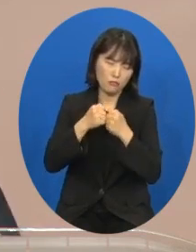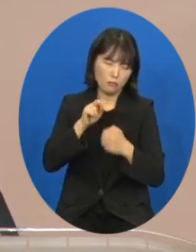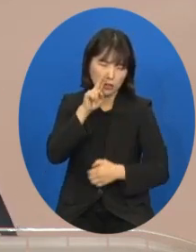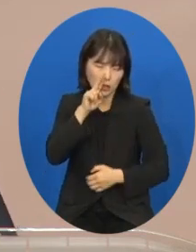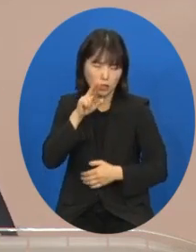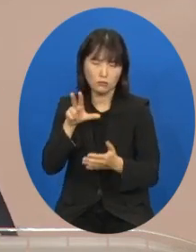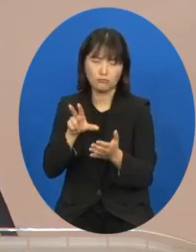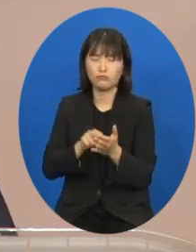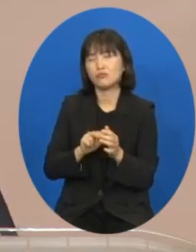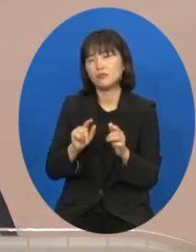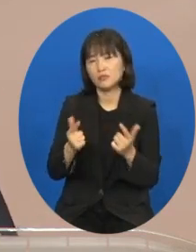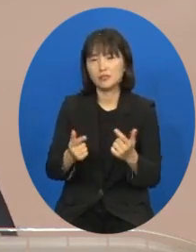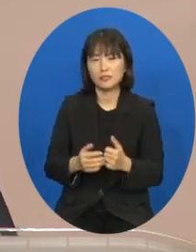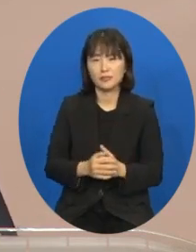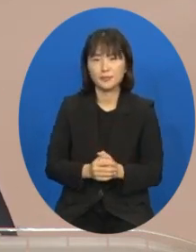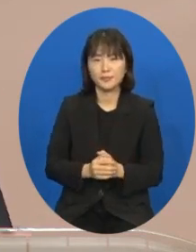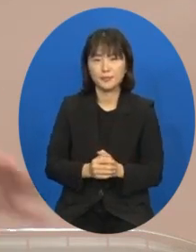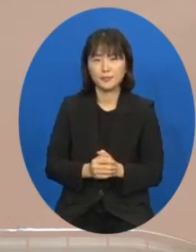질투할 문제가 아니라니까요.